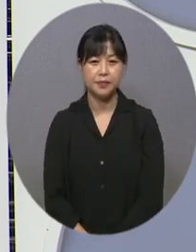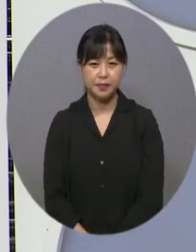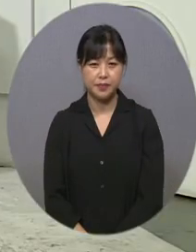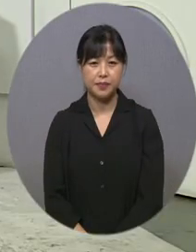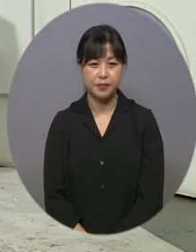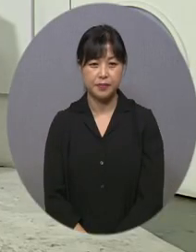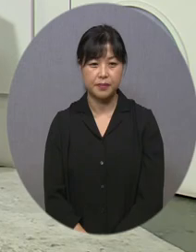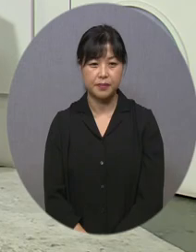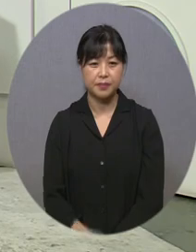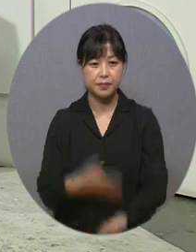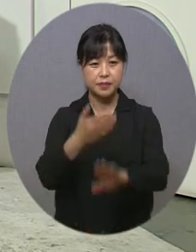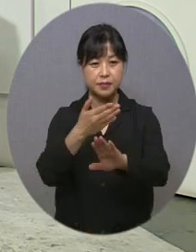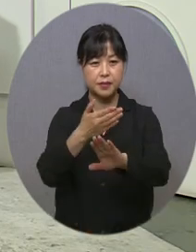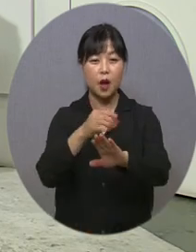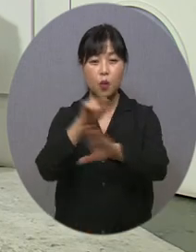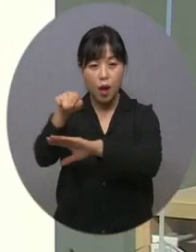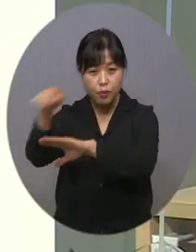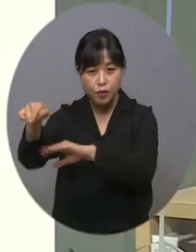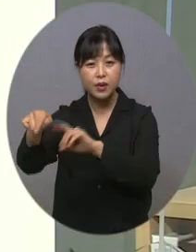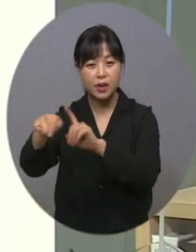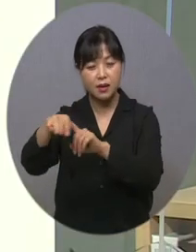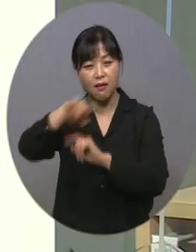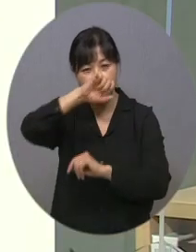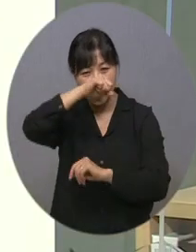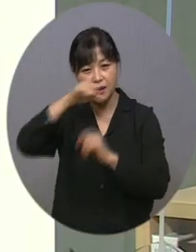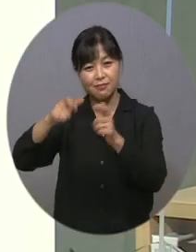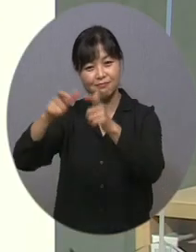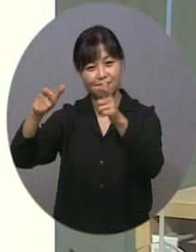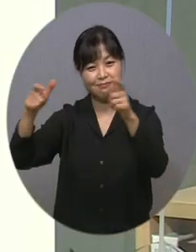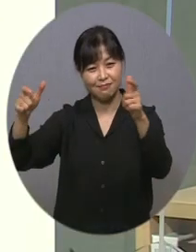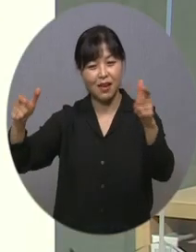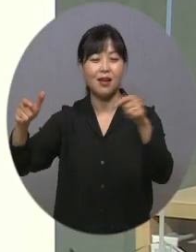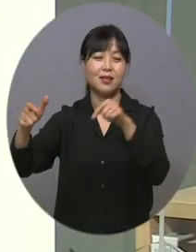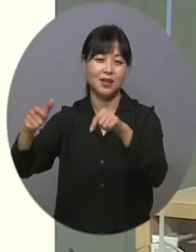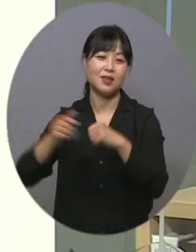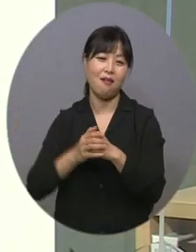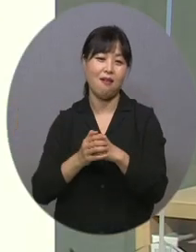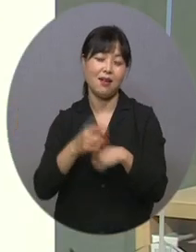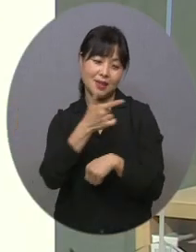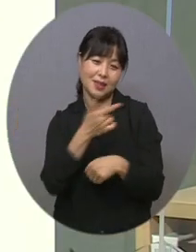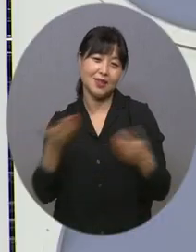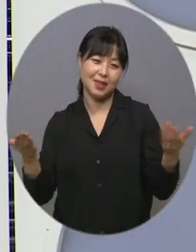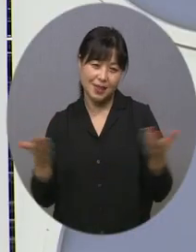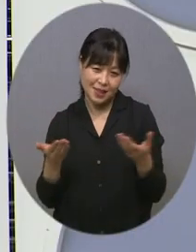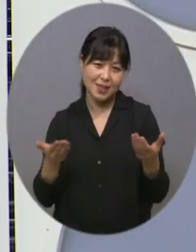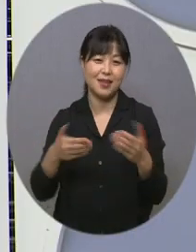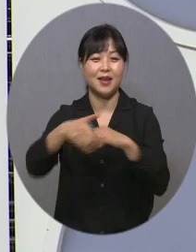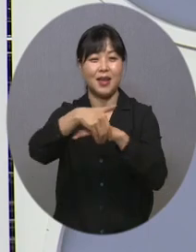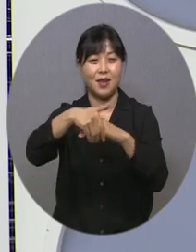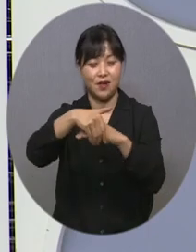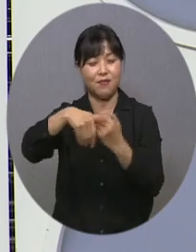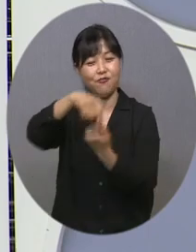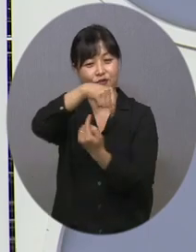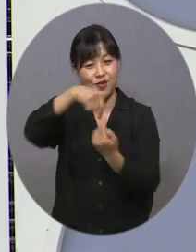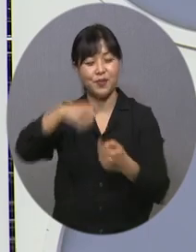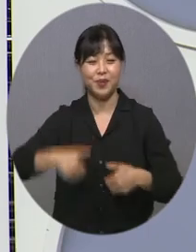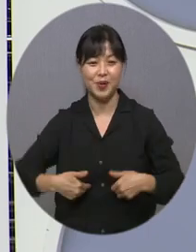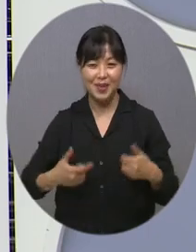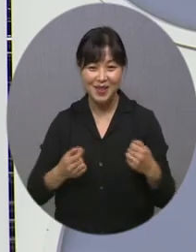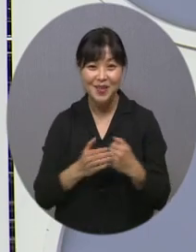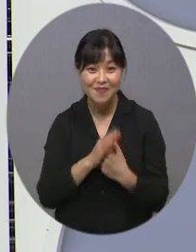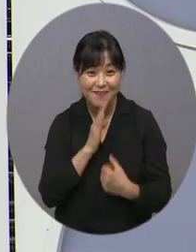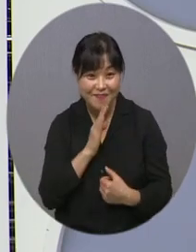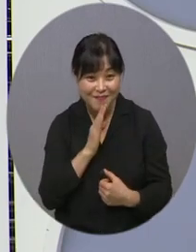예. 외무부에서 예산을 좀 많이 증액해가지고 예. 큰 일을 도모하셔야 할 것 같아요. 예. 그렇죠?